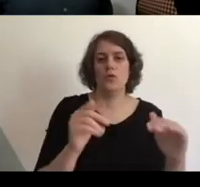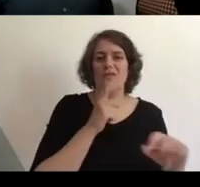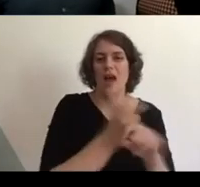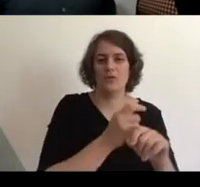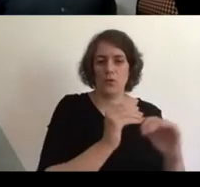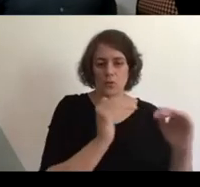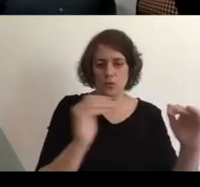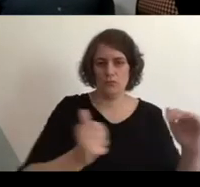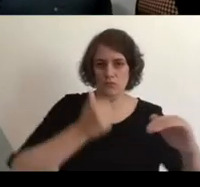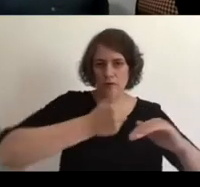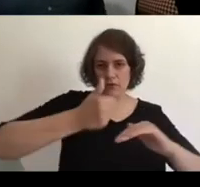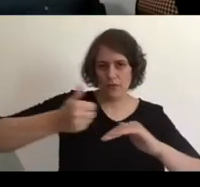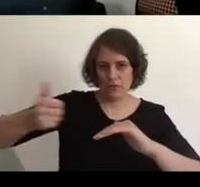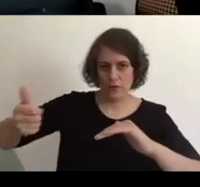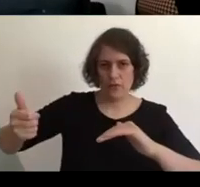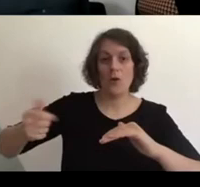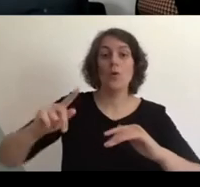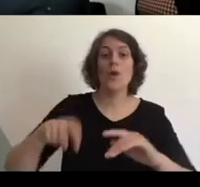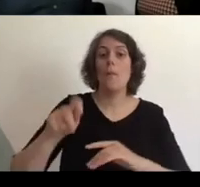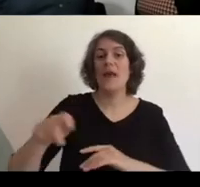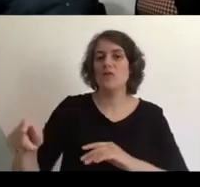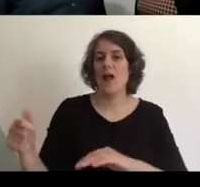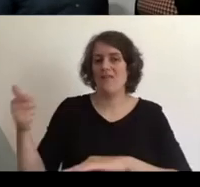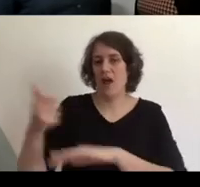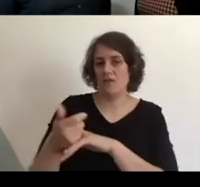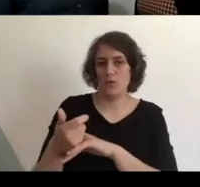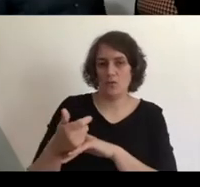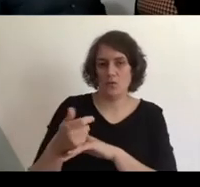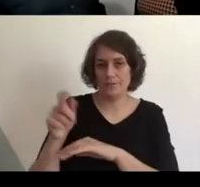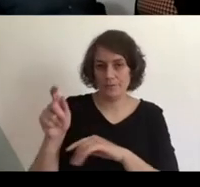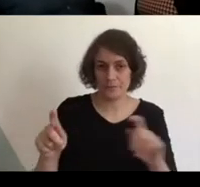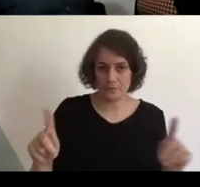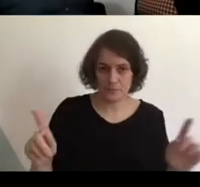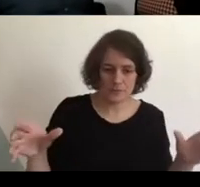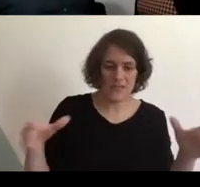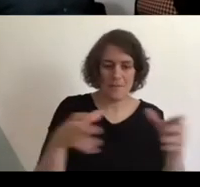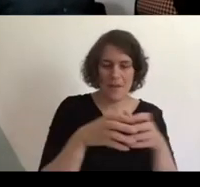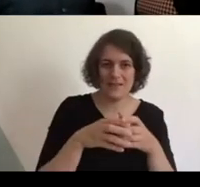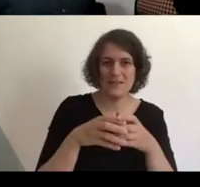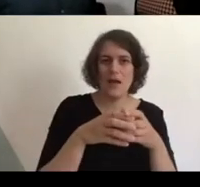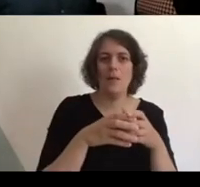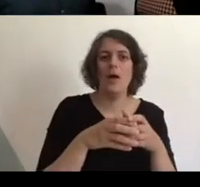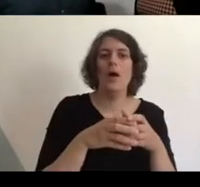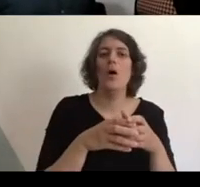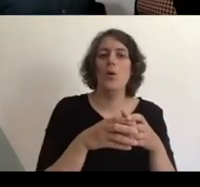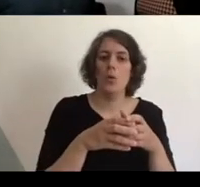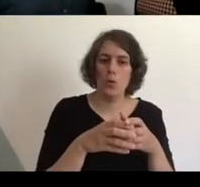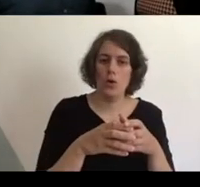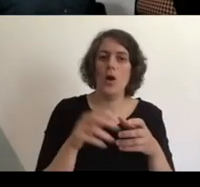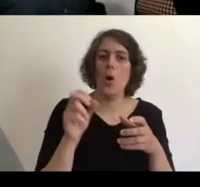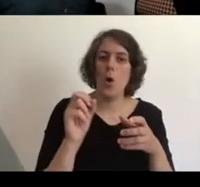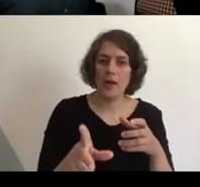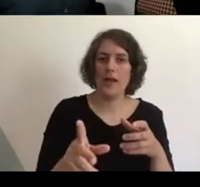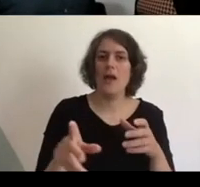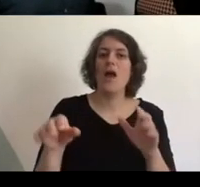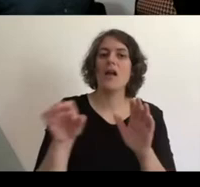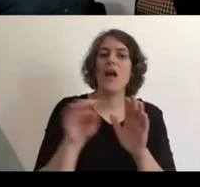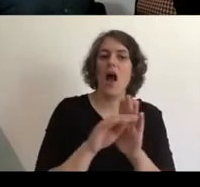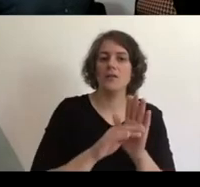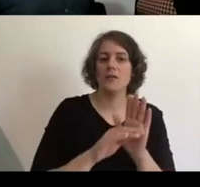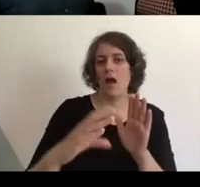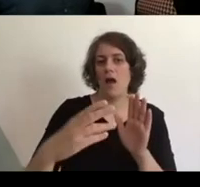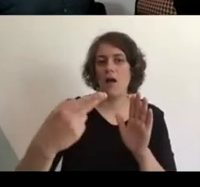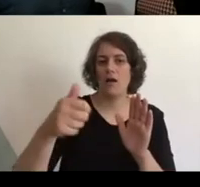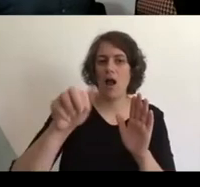Leitungspersonen und auch der Personalverantwortlichen auf den Weg gemacht und gesagt, wir unterzeichnen die Charta der Vielfalt und wir schauen uns mal